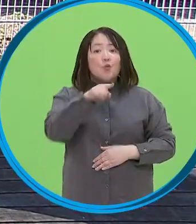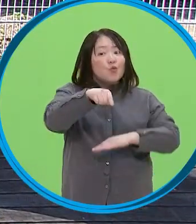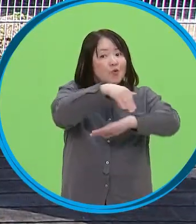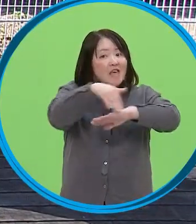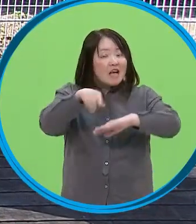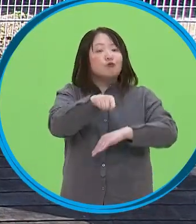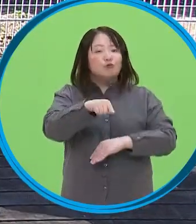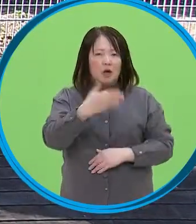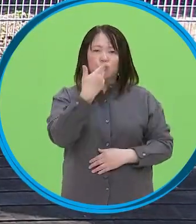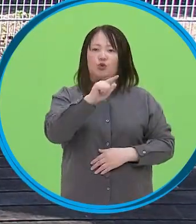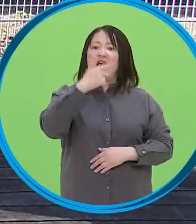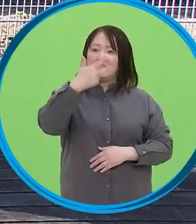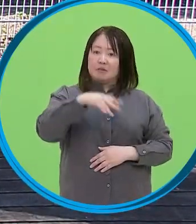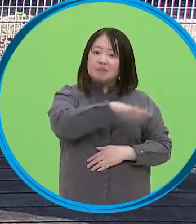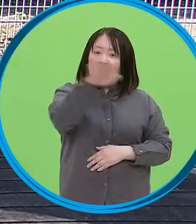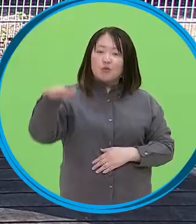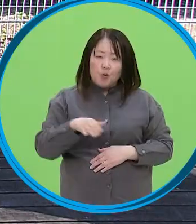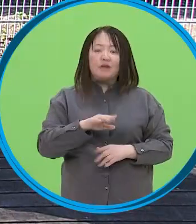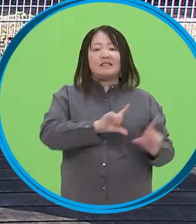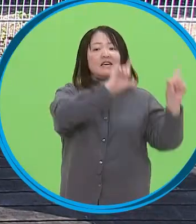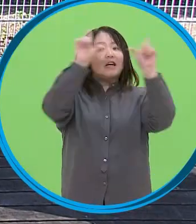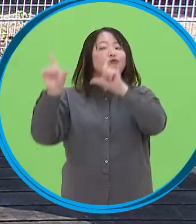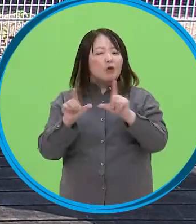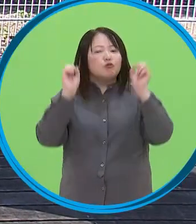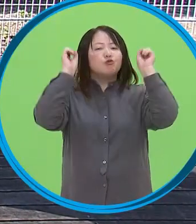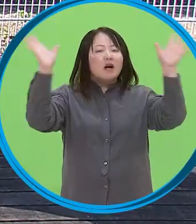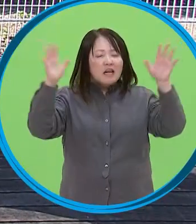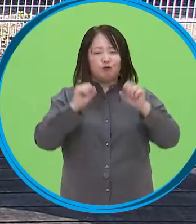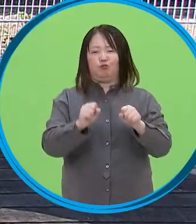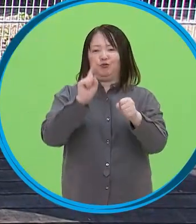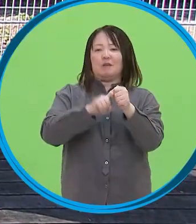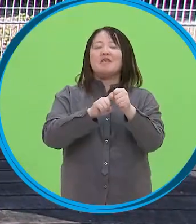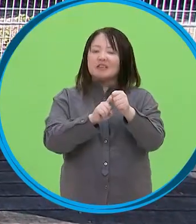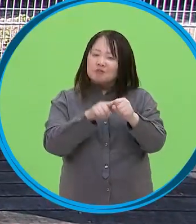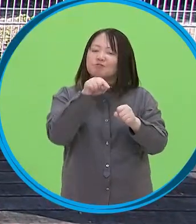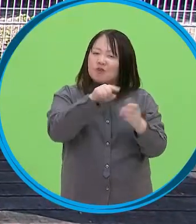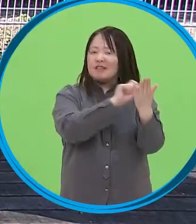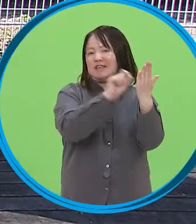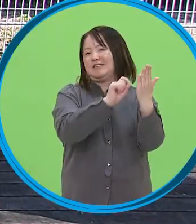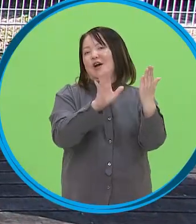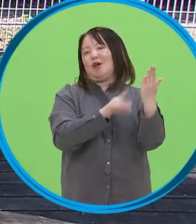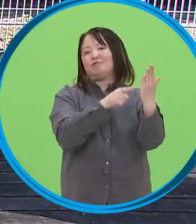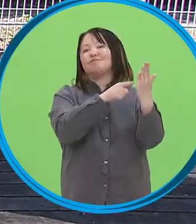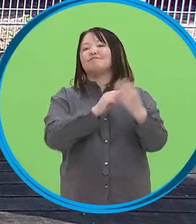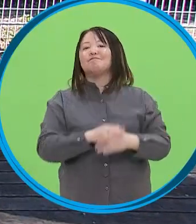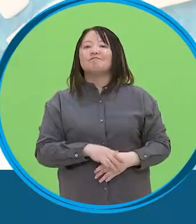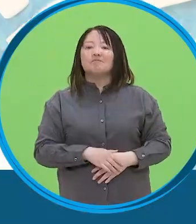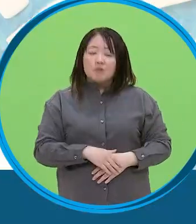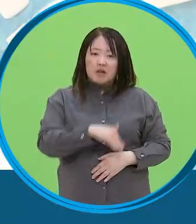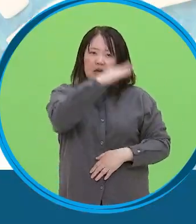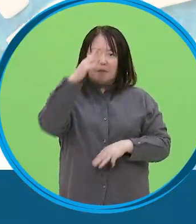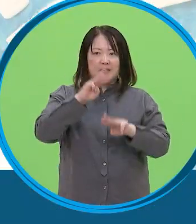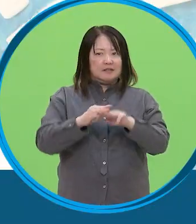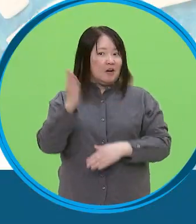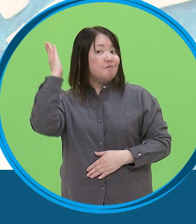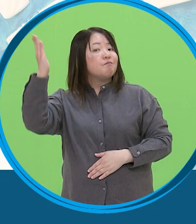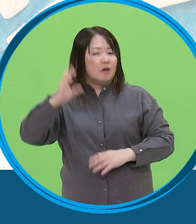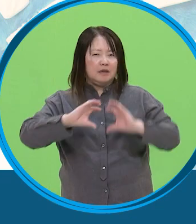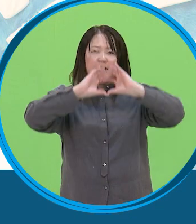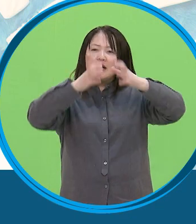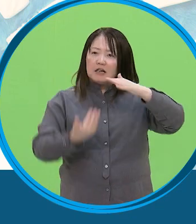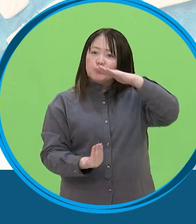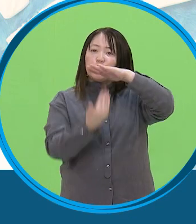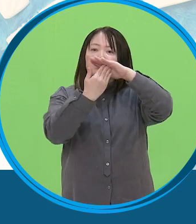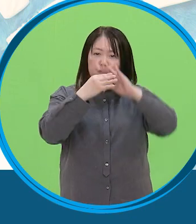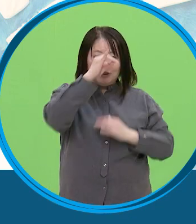この観光振興計画にはクレシのみんなの生活を豊かにするためのプランが書かれています。 世界トップレベル